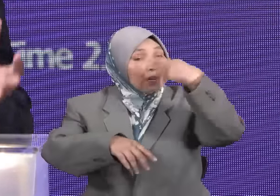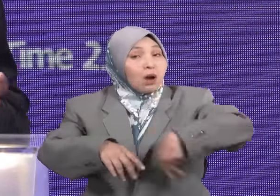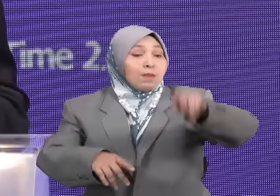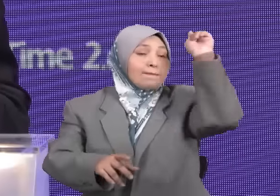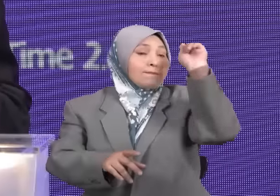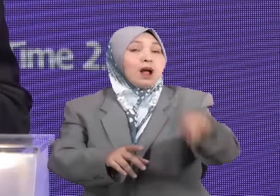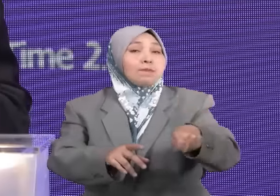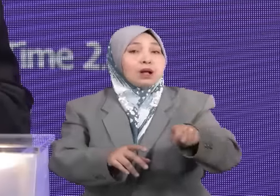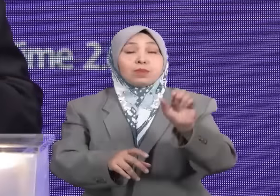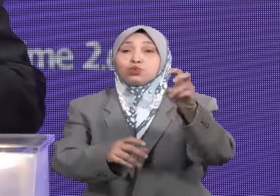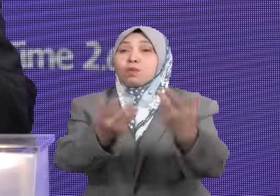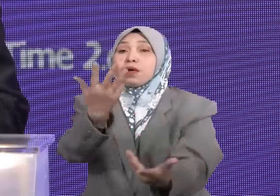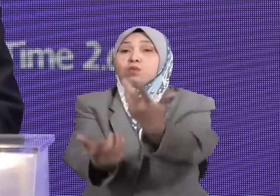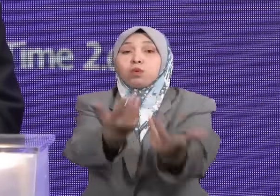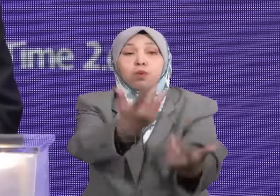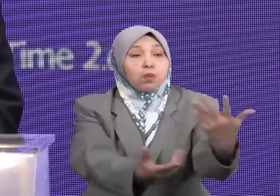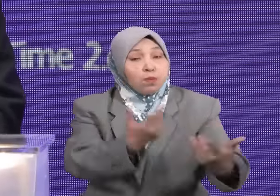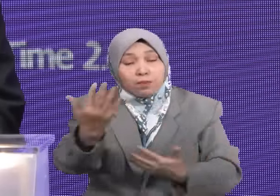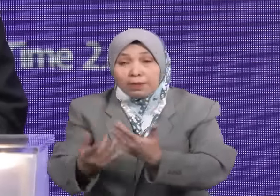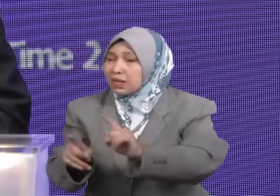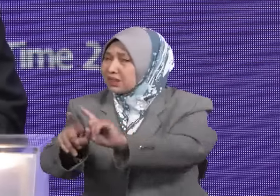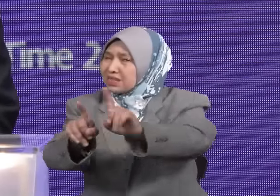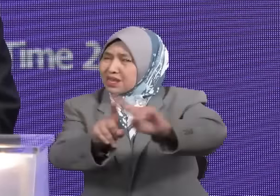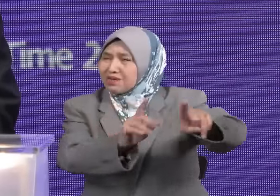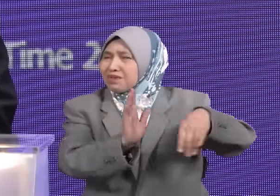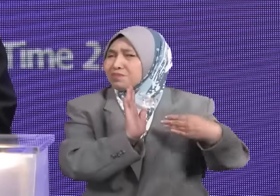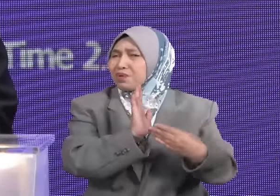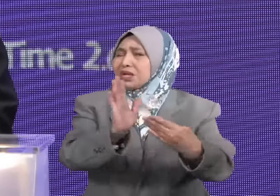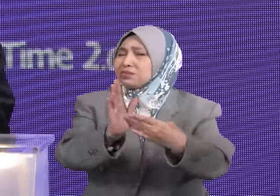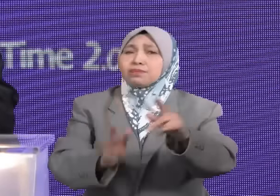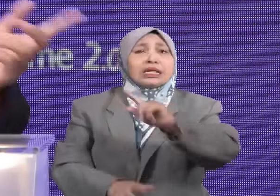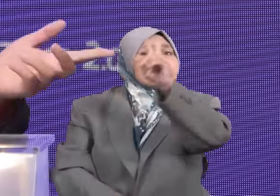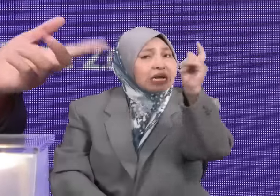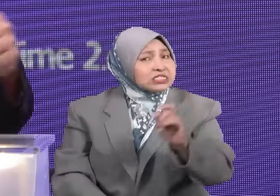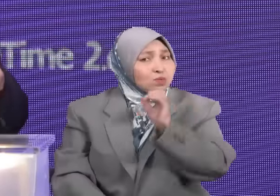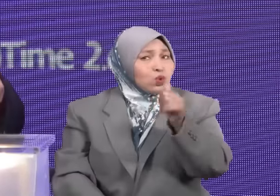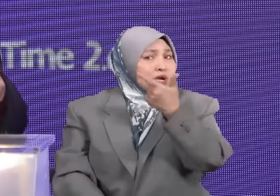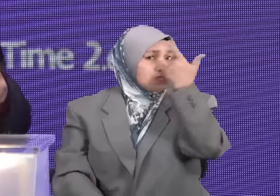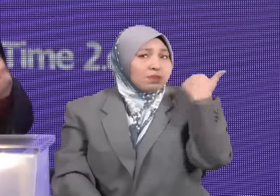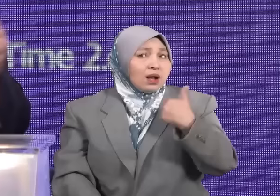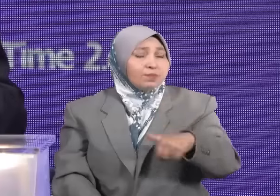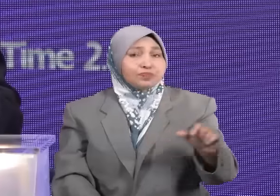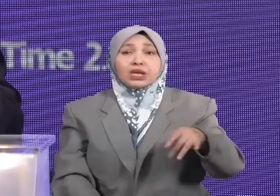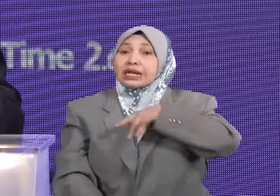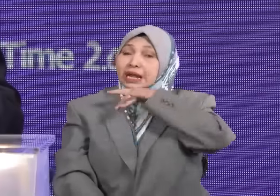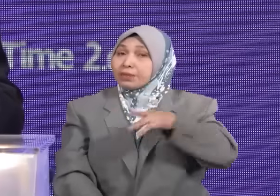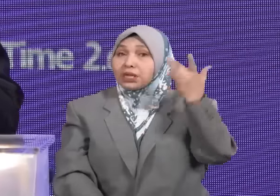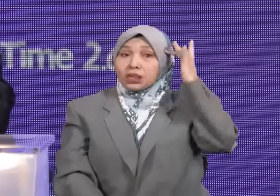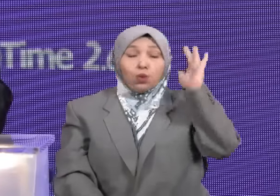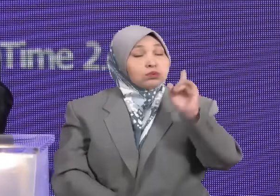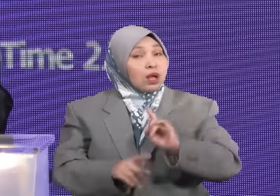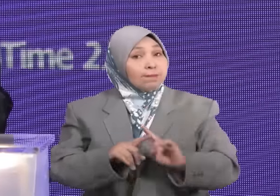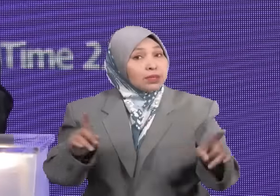terpancar 12 mata air. Pelbagai mukjizat-mukjizat itu ditanyakan bukan pasal Nabi tak tahu, Ustaz. Ya. Bukan pasal Nabi tak tahu,